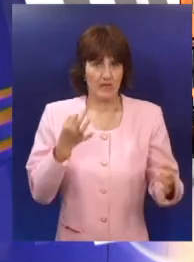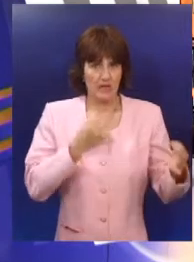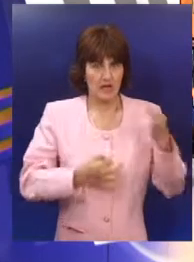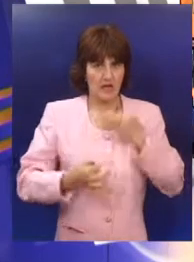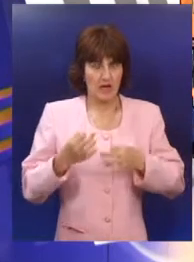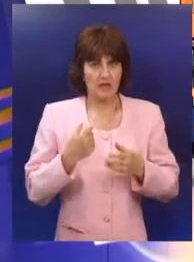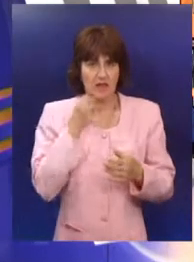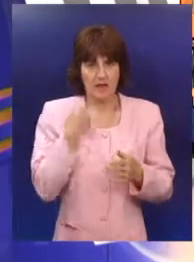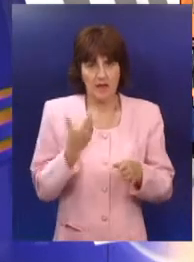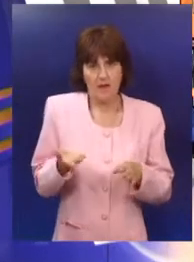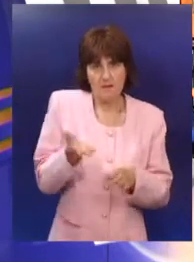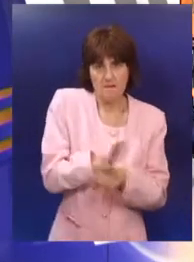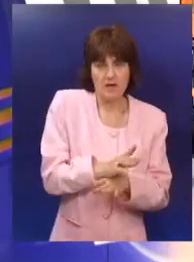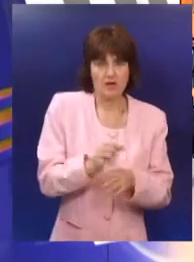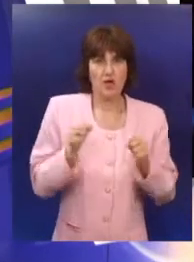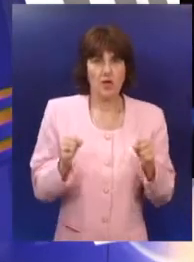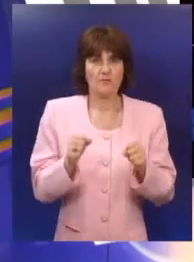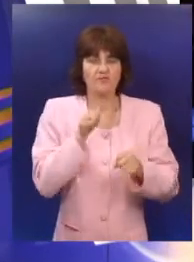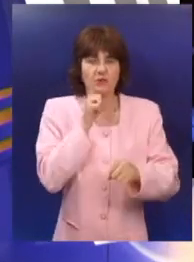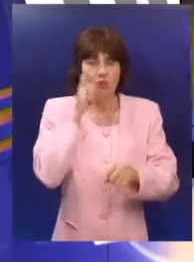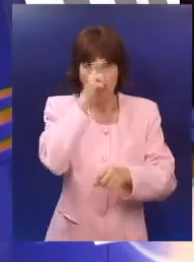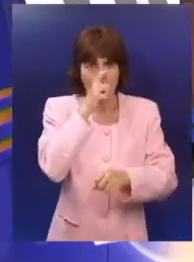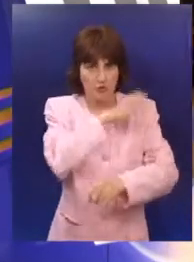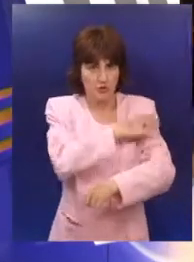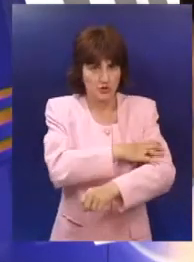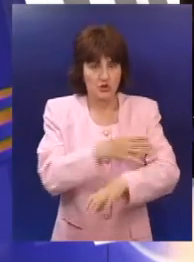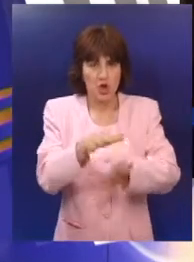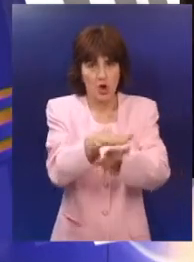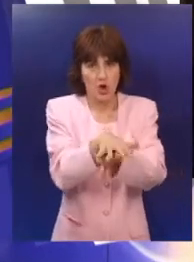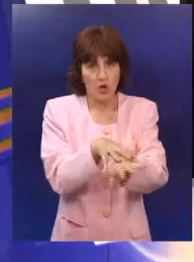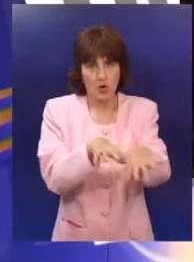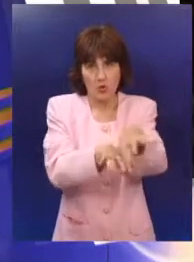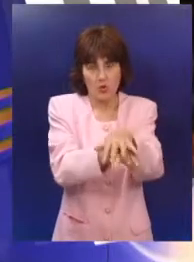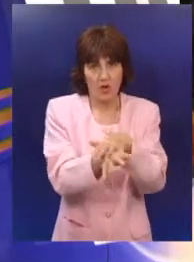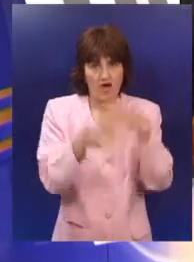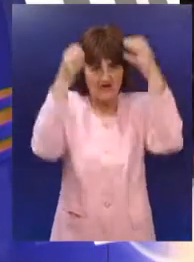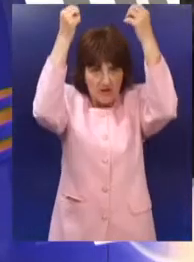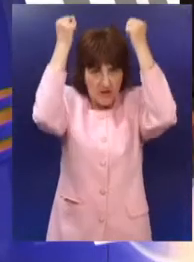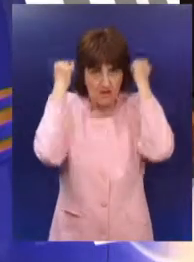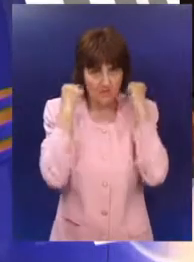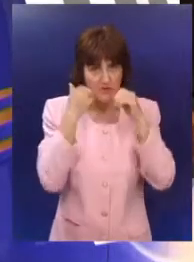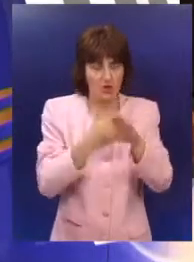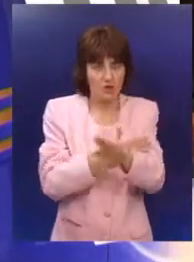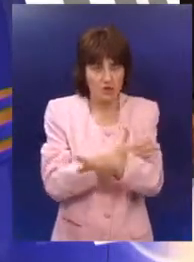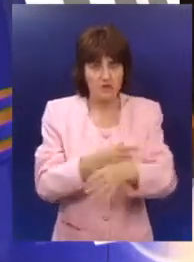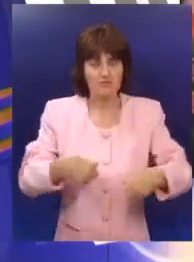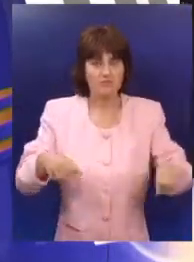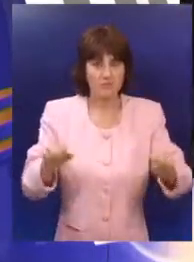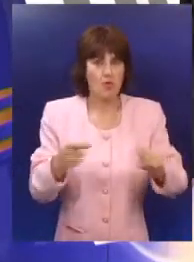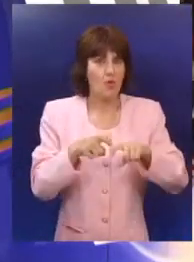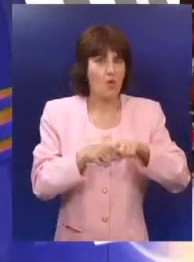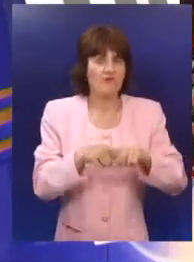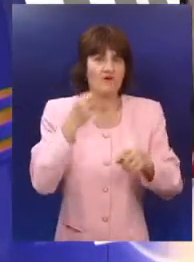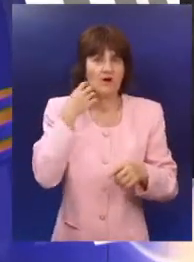Garderoba koja je otporna na udarce i trenja, kao što su kožna jakna, pantalone, zatim rukavice, čizme i naravno kaciga, obavezna su oprema jednog